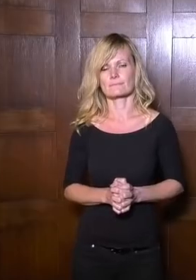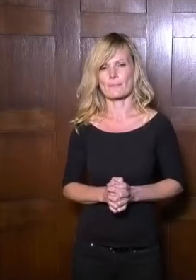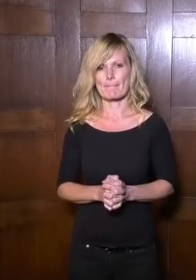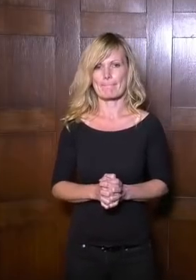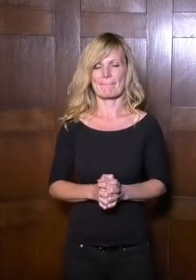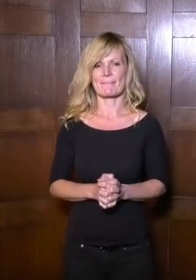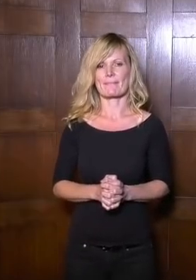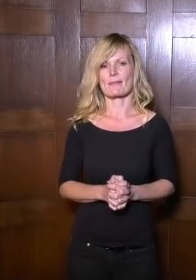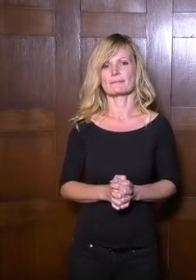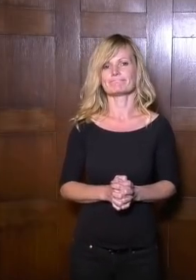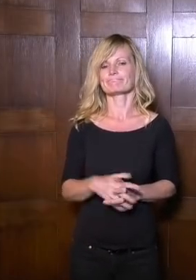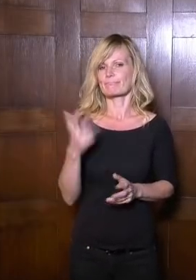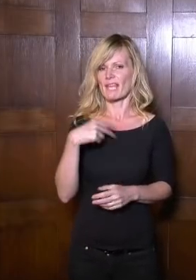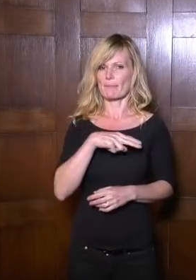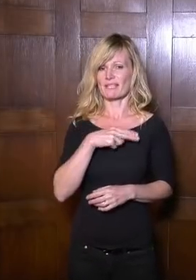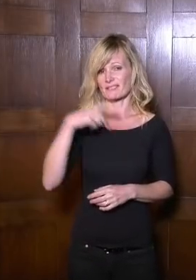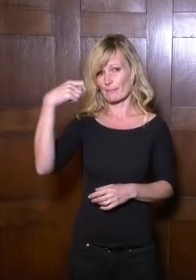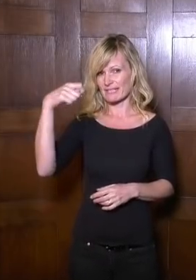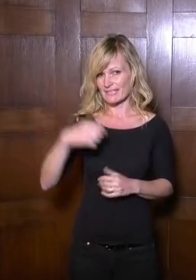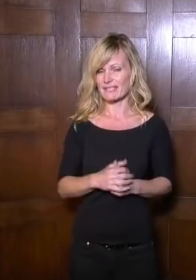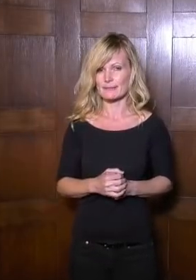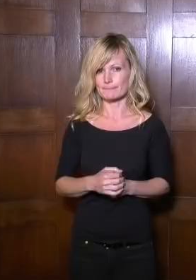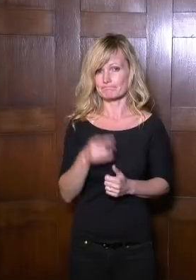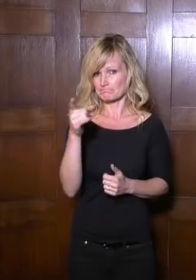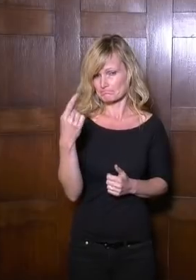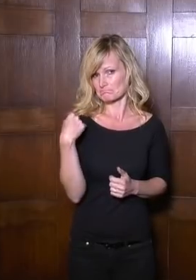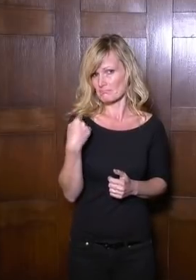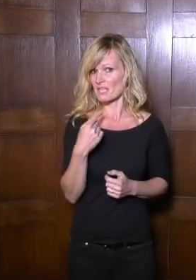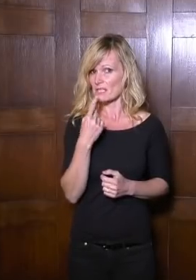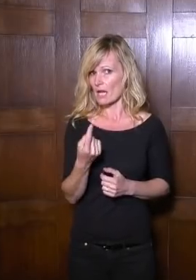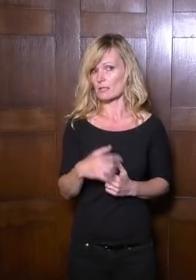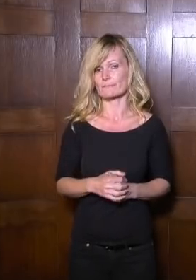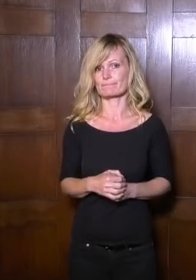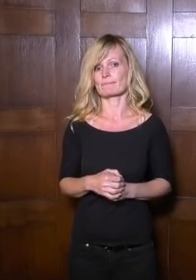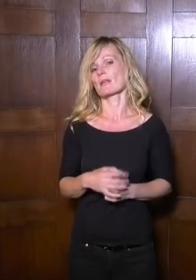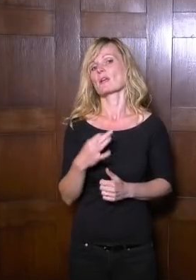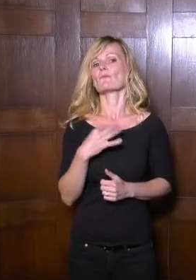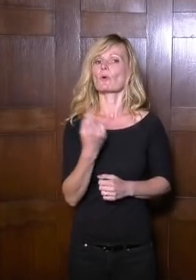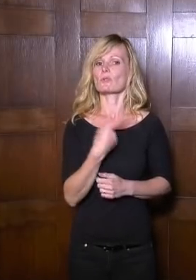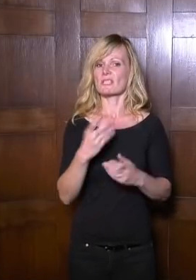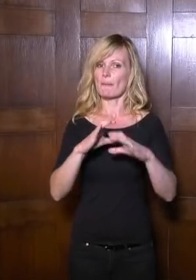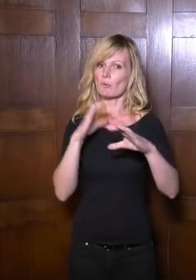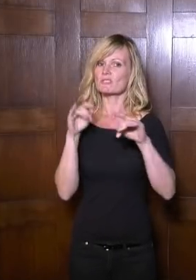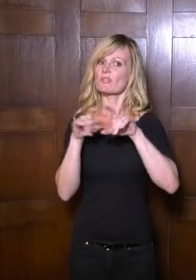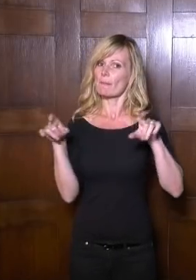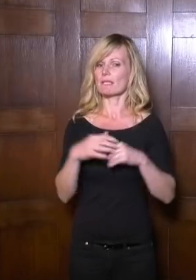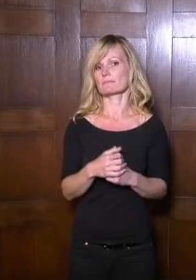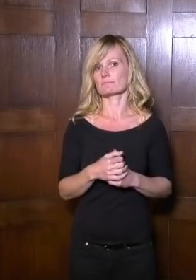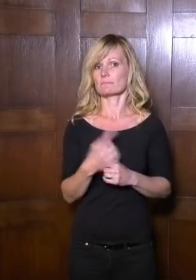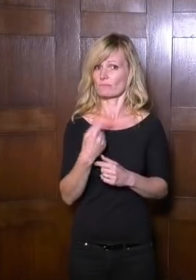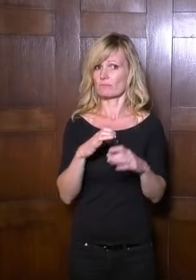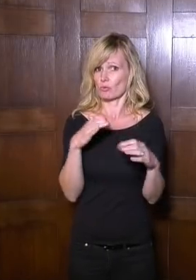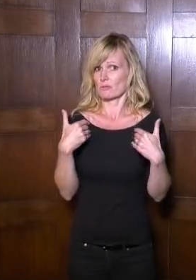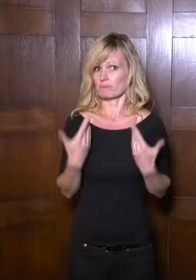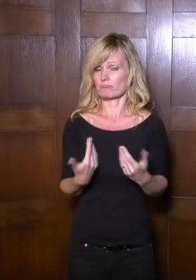Ja, Herr Ministerpräsident, Sie hatten ja neulich gesagt, dass doch für unsere Busunternehmen oder dass die Busse eventuell